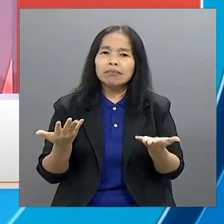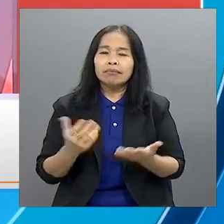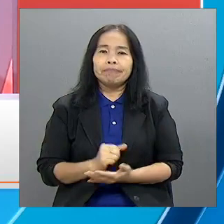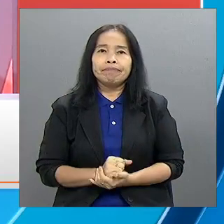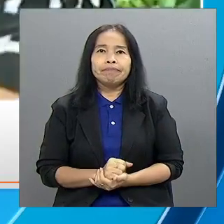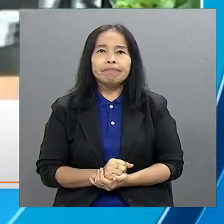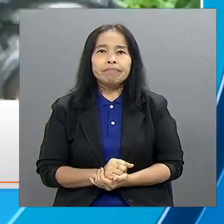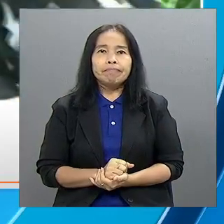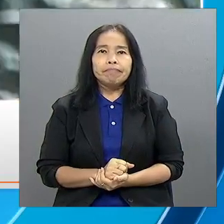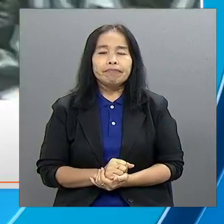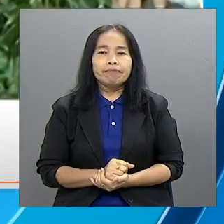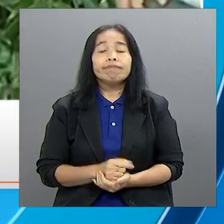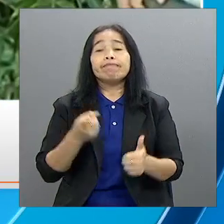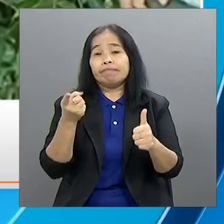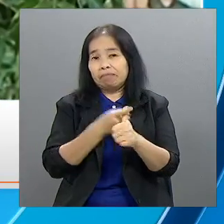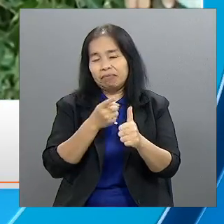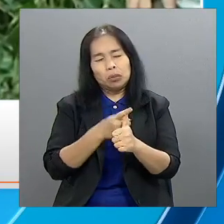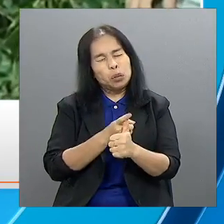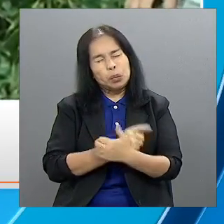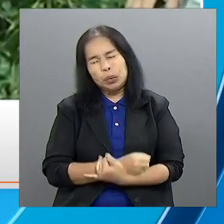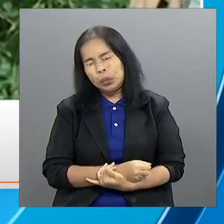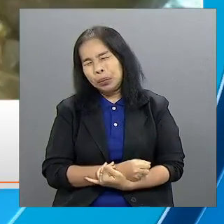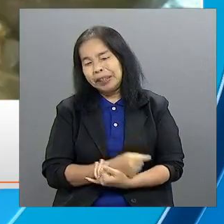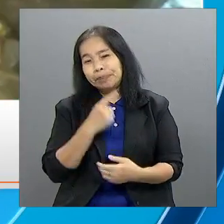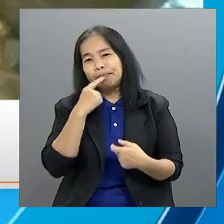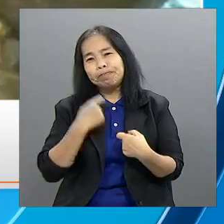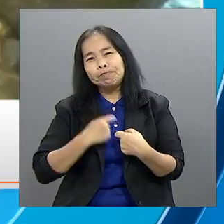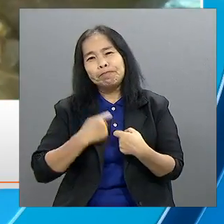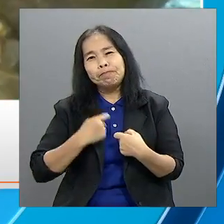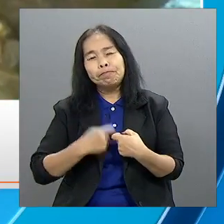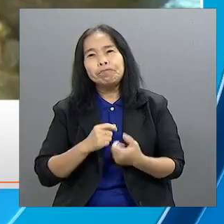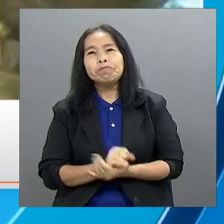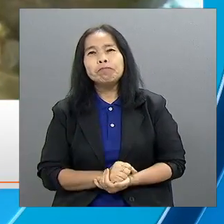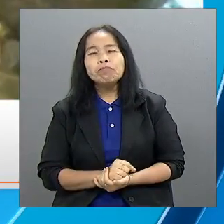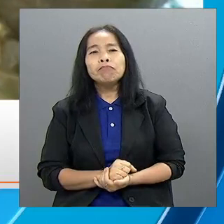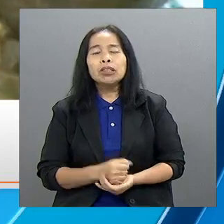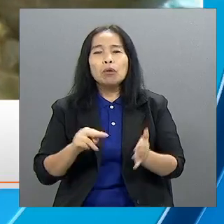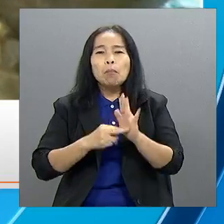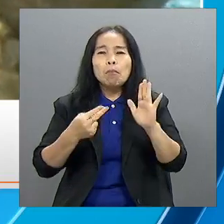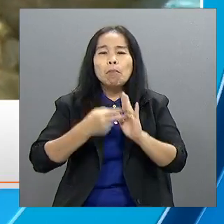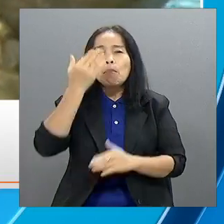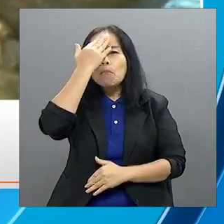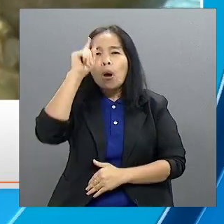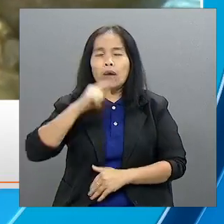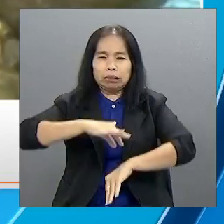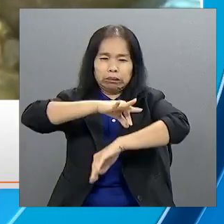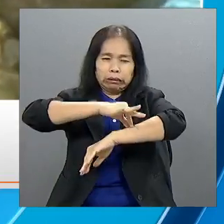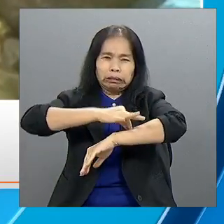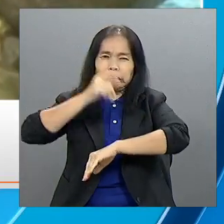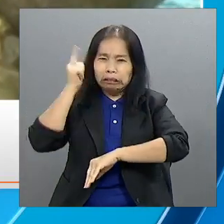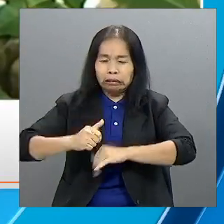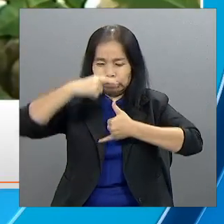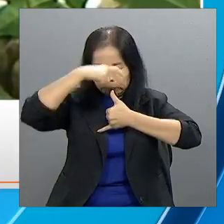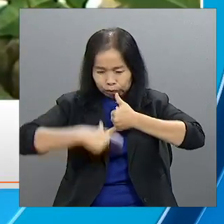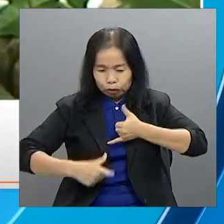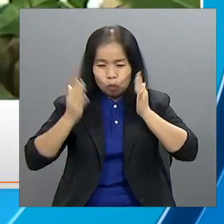อันนี้มันก็ตอบยากนะเพราะว่ามันเป็นการตอบสนองแต่ละคนสภาวะร่างกายจะเปลี่ยนนะฮะเพราะนั้นต้องสังเก